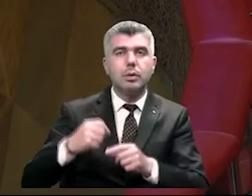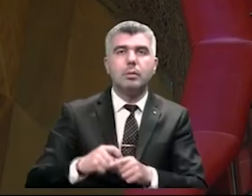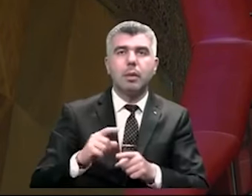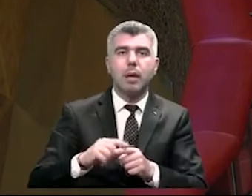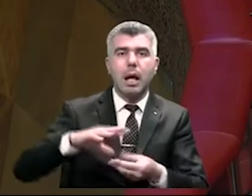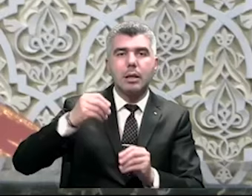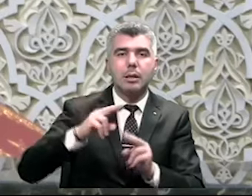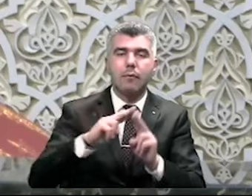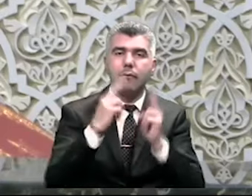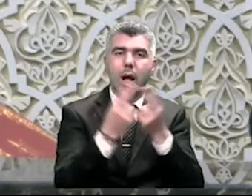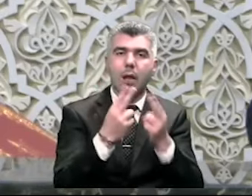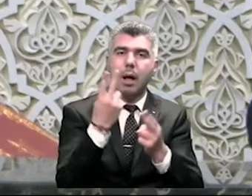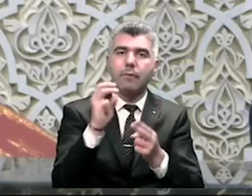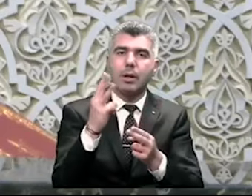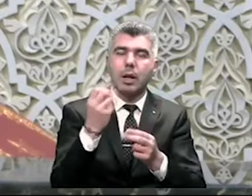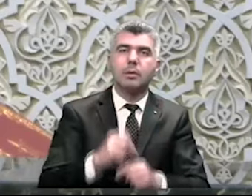العالم 2030